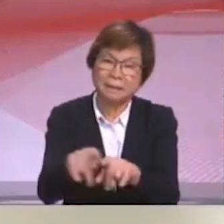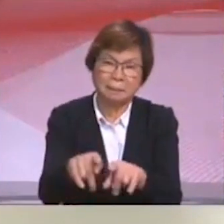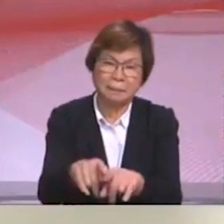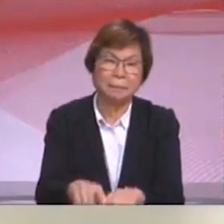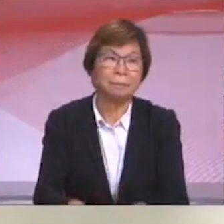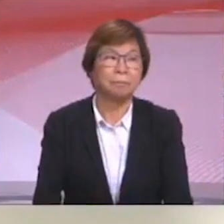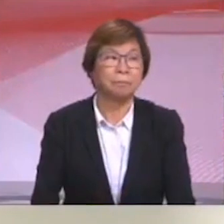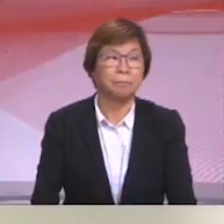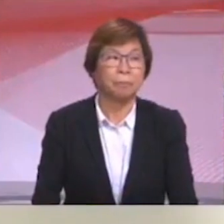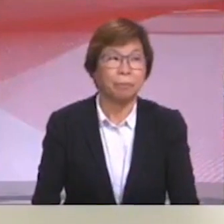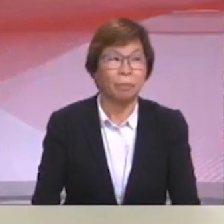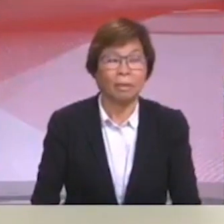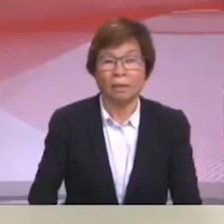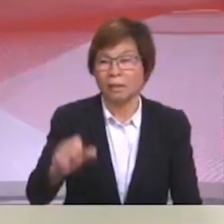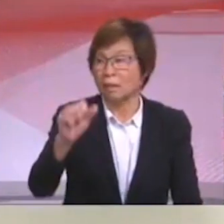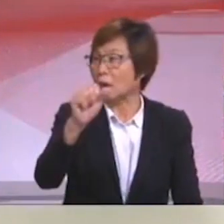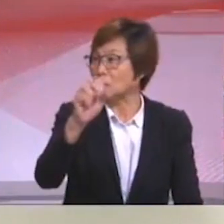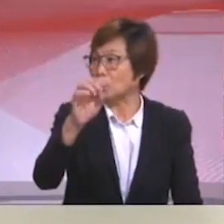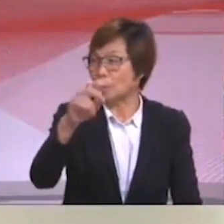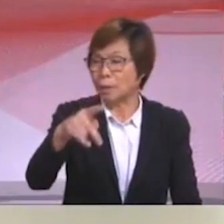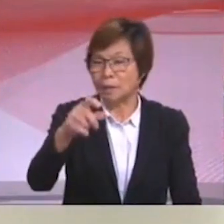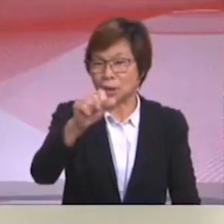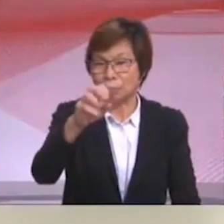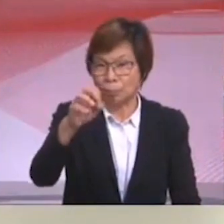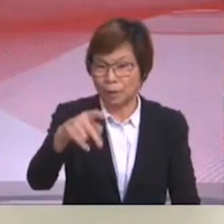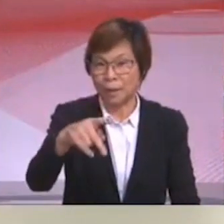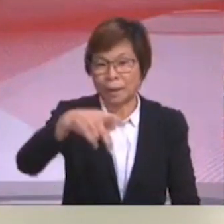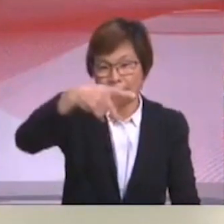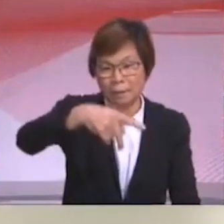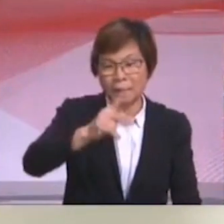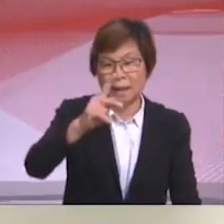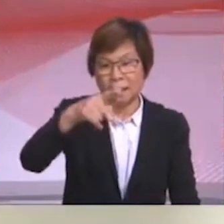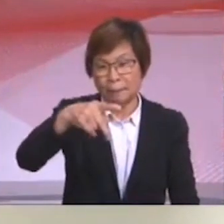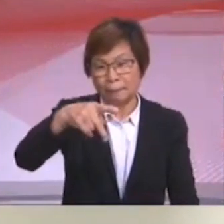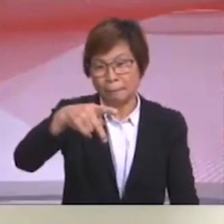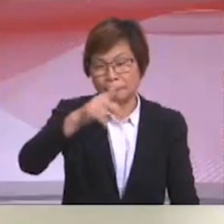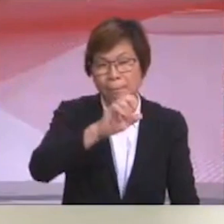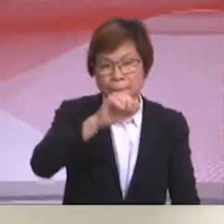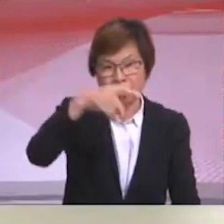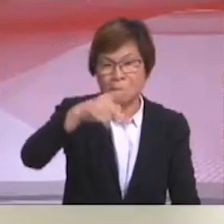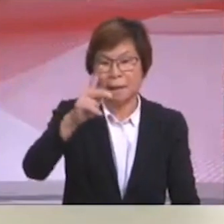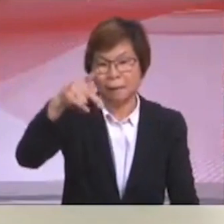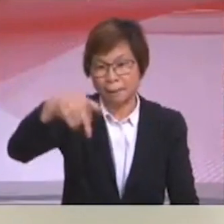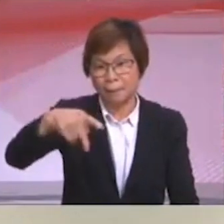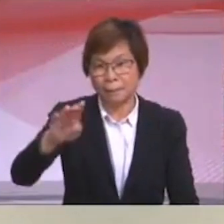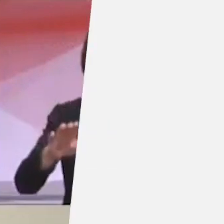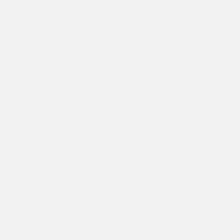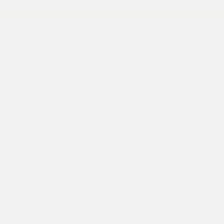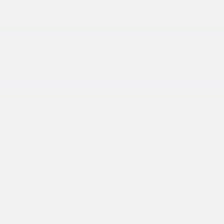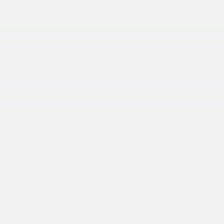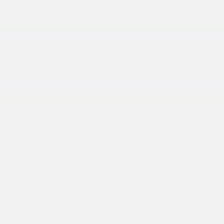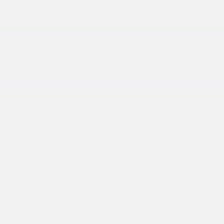Jadi SOP di bawah PKPB terpakai di Taman Harmoni.